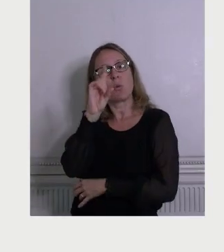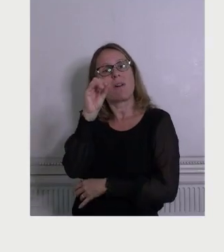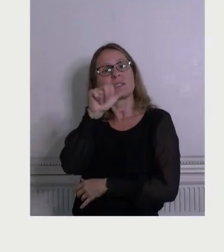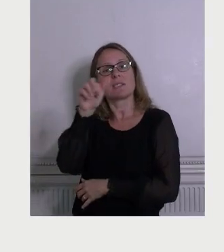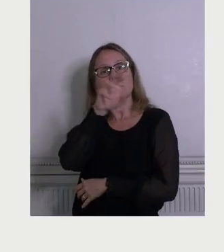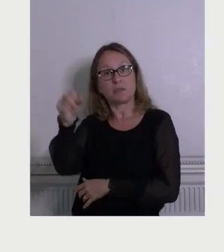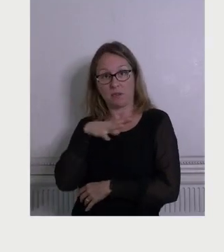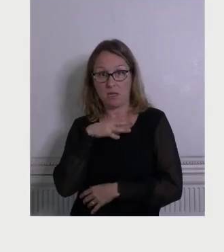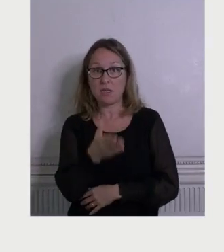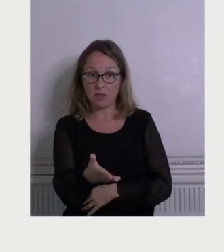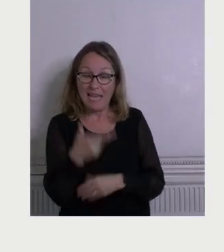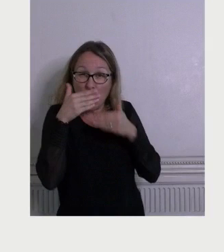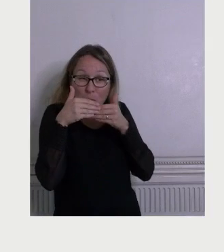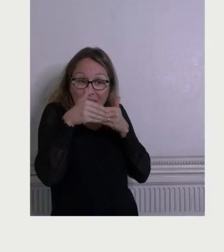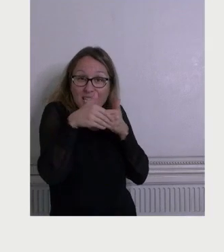nous sommes en train, on fait rentrer la lumière, ce qui va permettre d'économiser la lumière.